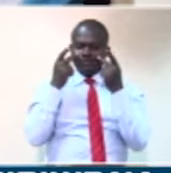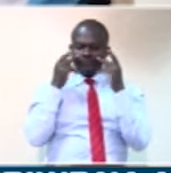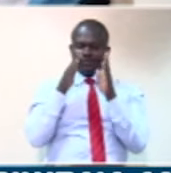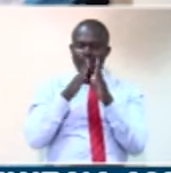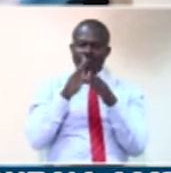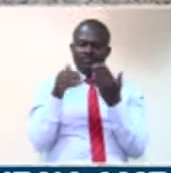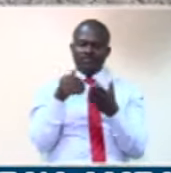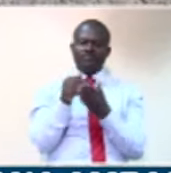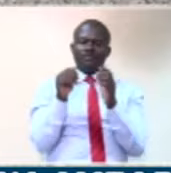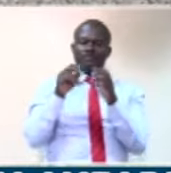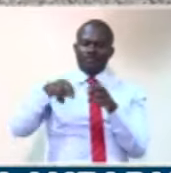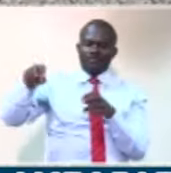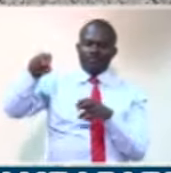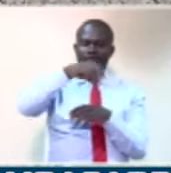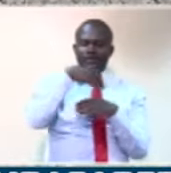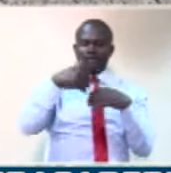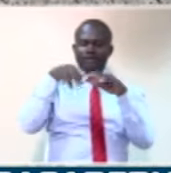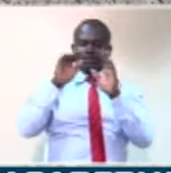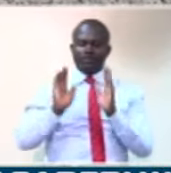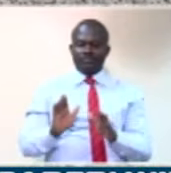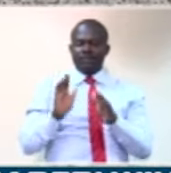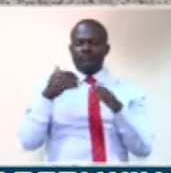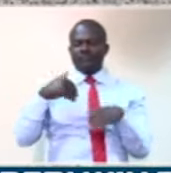bwanyu mwazengurutse mubona ari igitangaza.